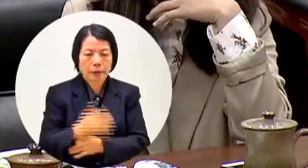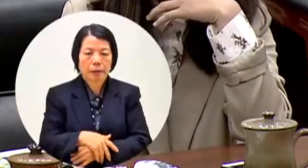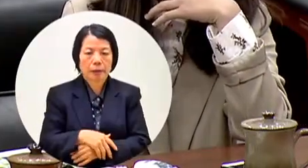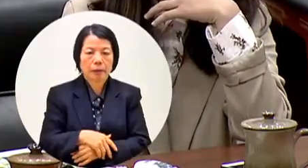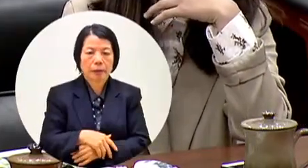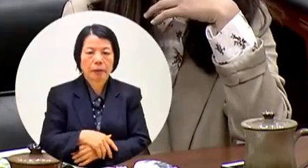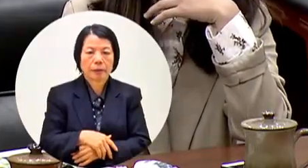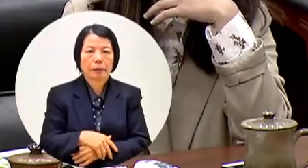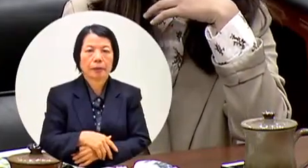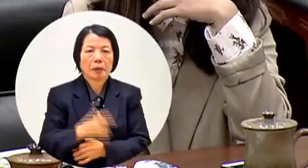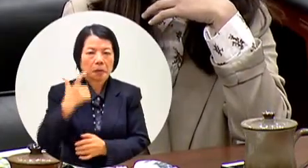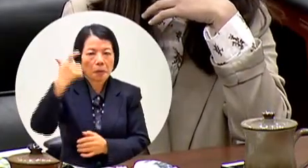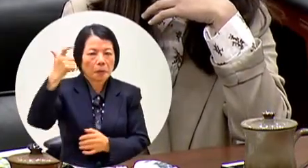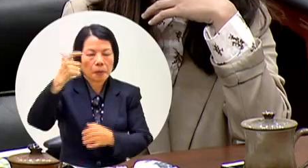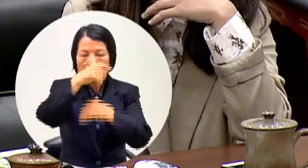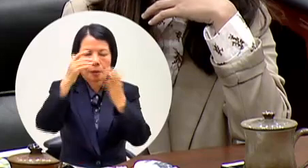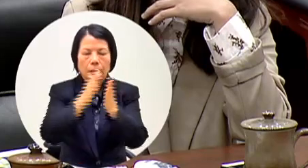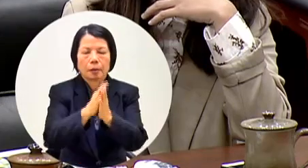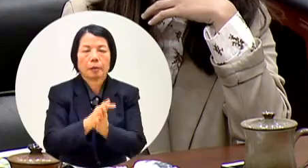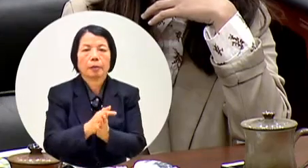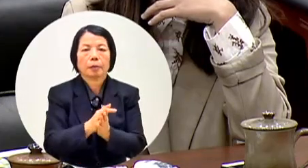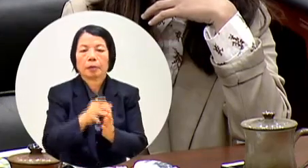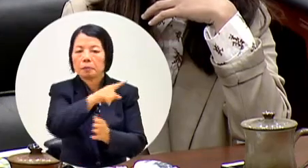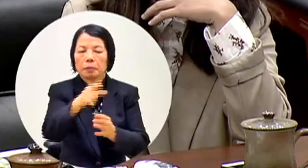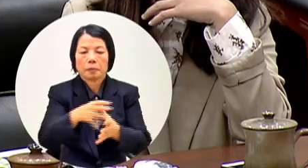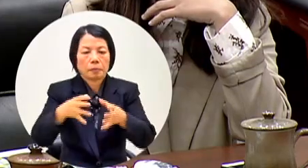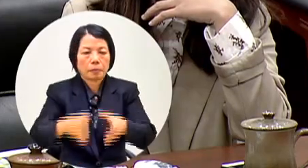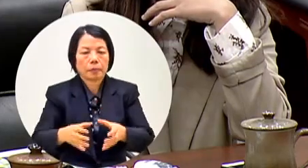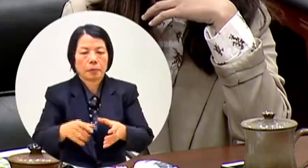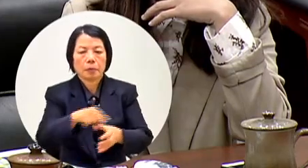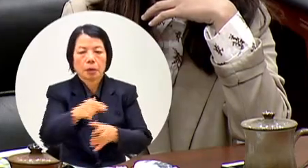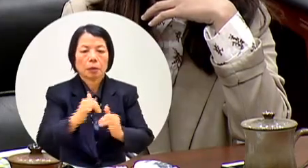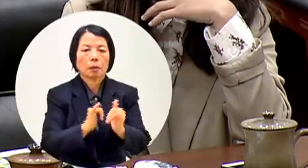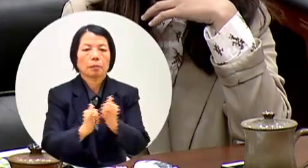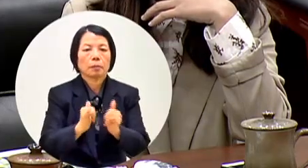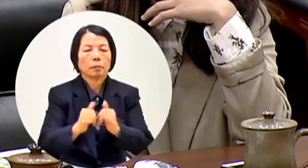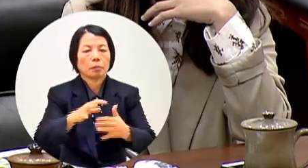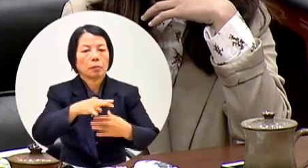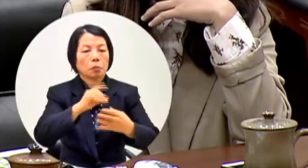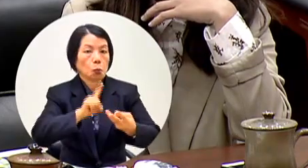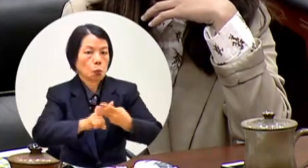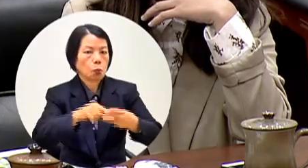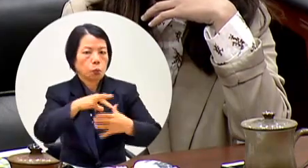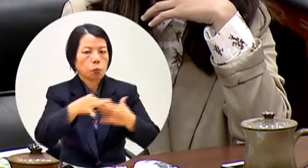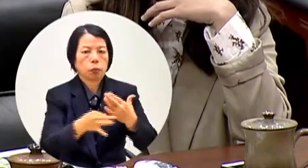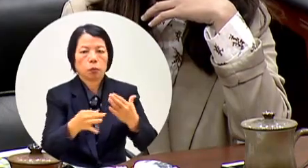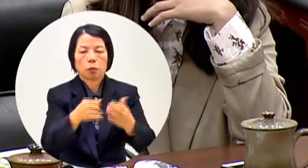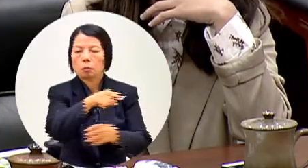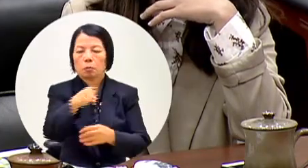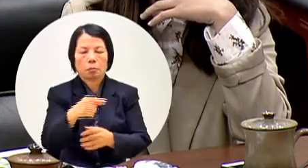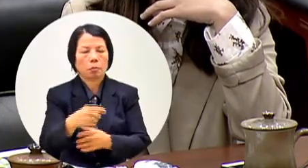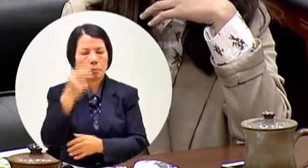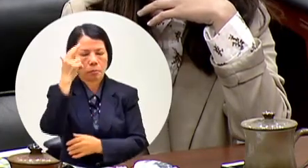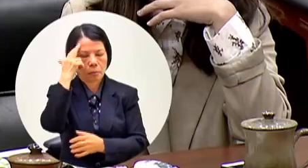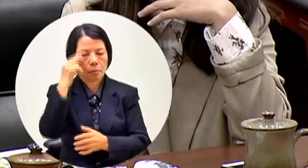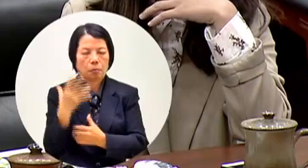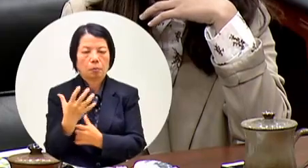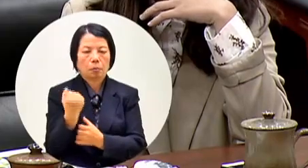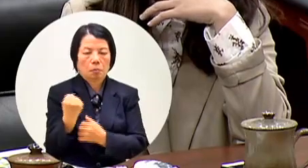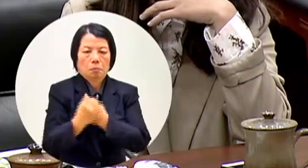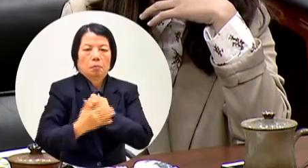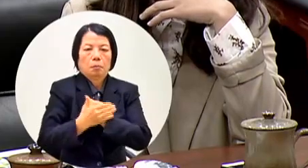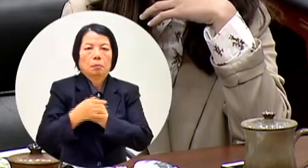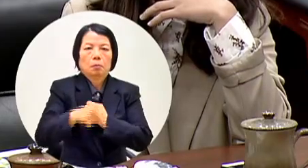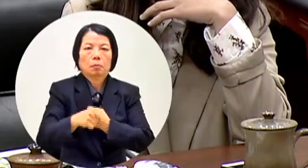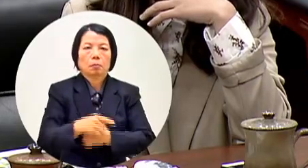立下来的，这样的民主制度我们也坚守，请韩市长要坚守这样的原则，替我们台湾捍卫我们的民主制